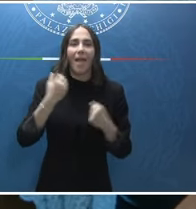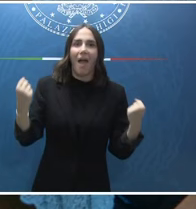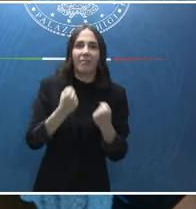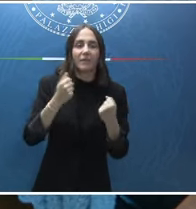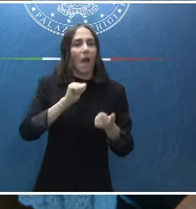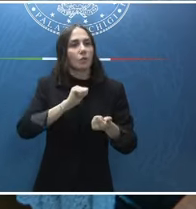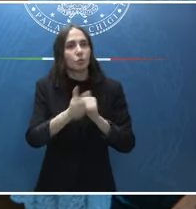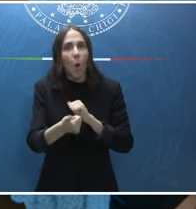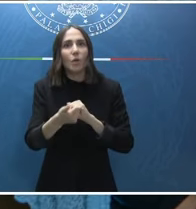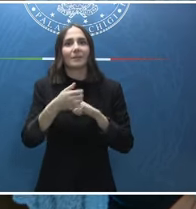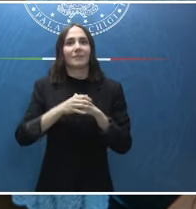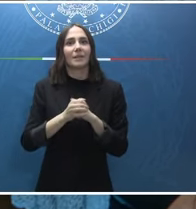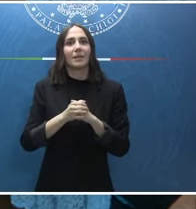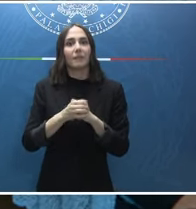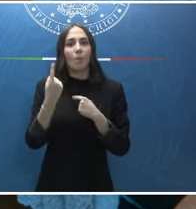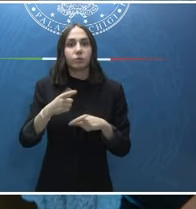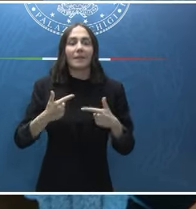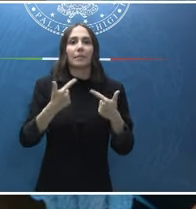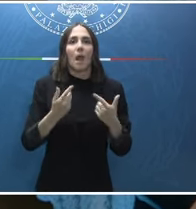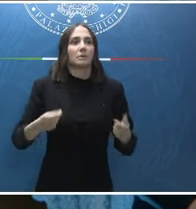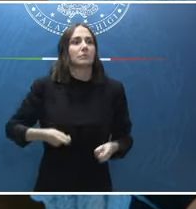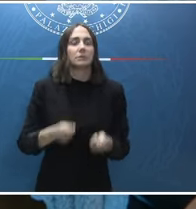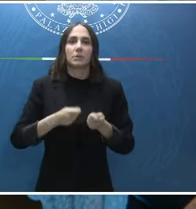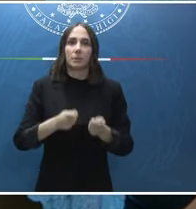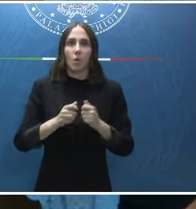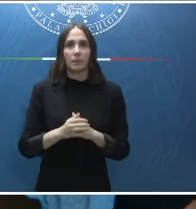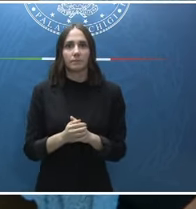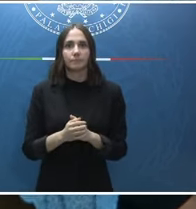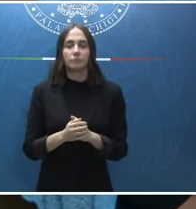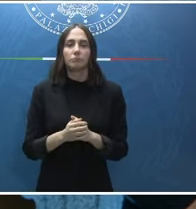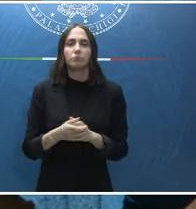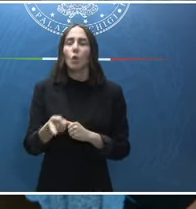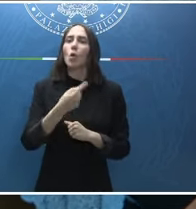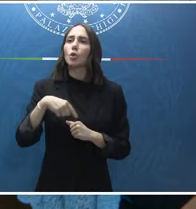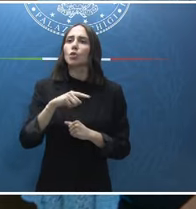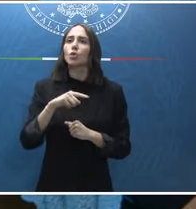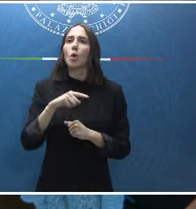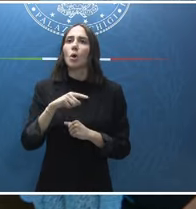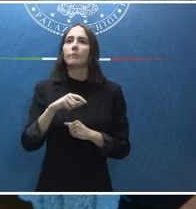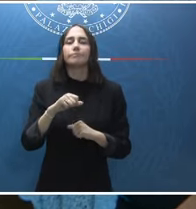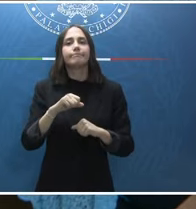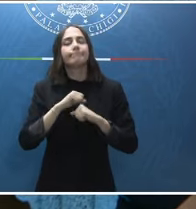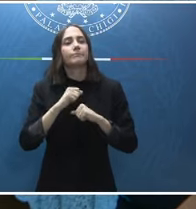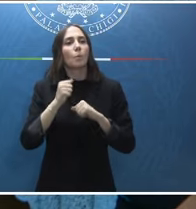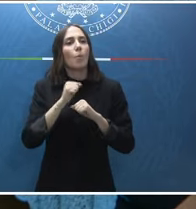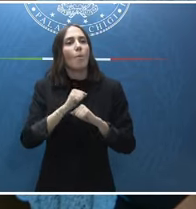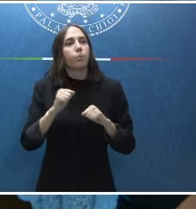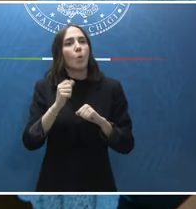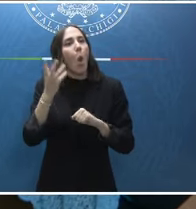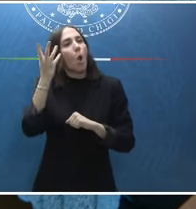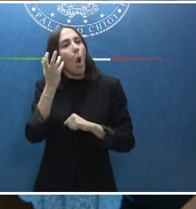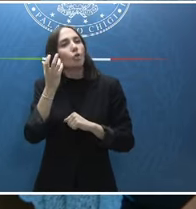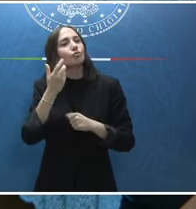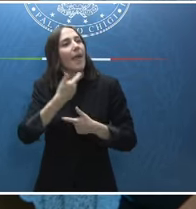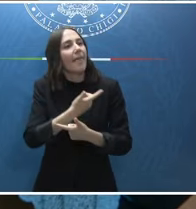definiscono un contesto di lavoro molto stimolante. Noi crediamo molto nel passare concetti attraverso l'esperienza, così anche come con